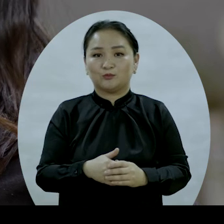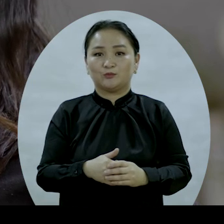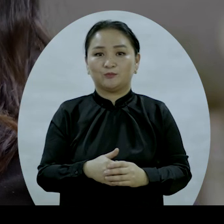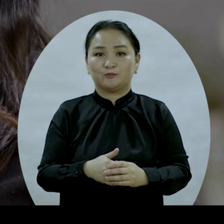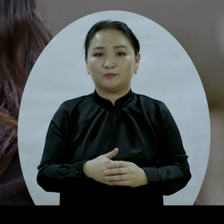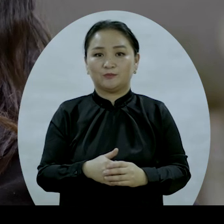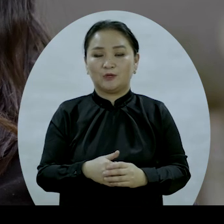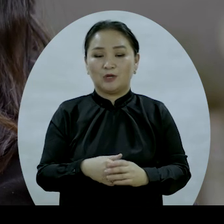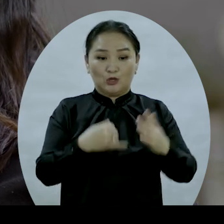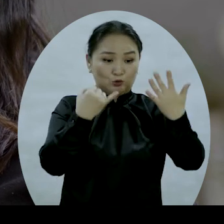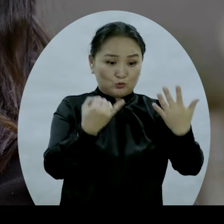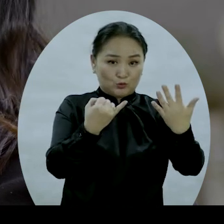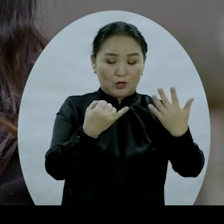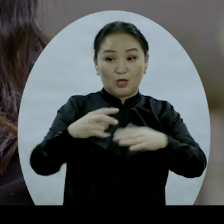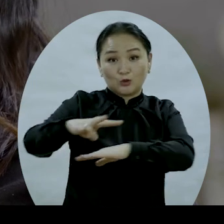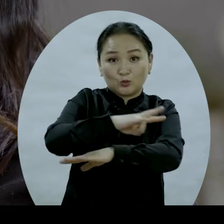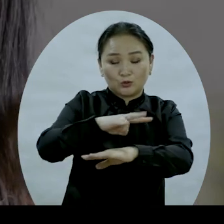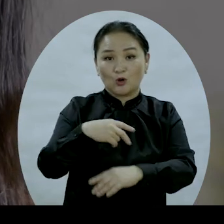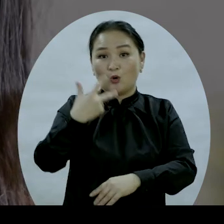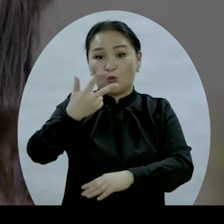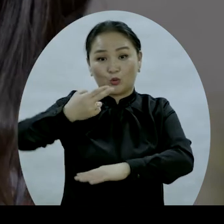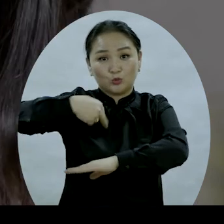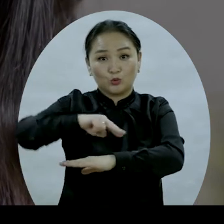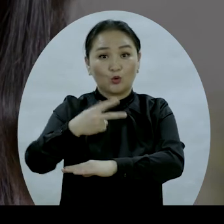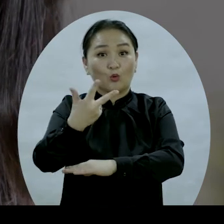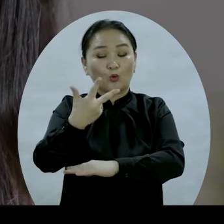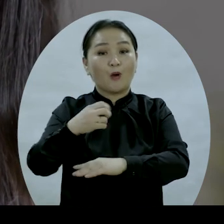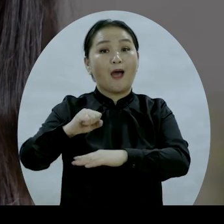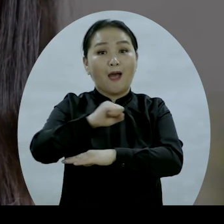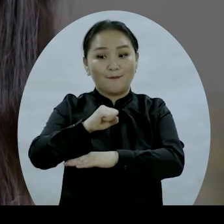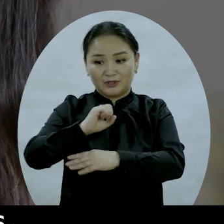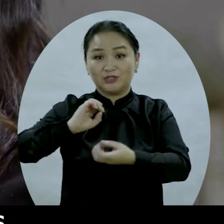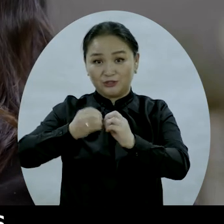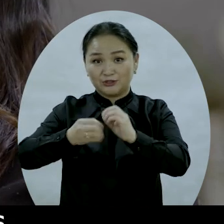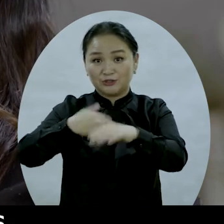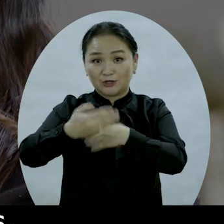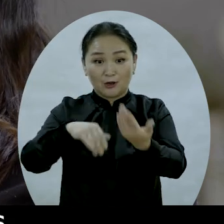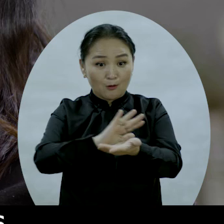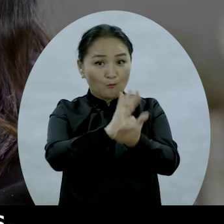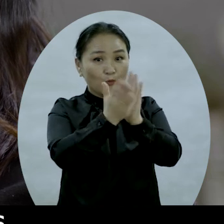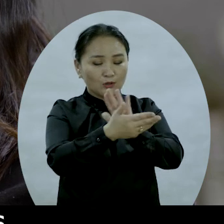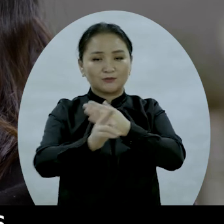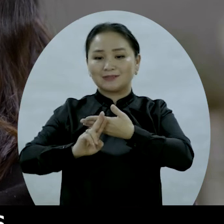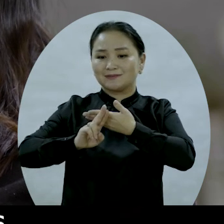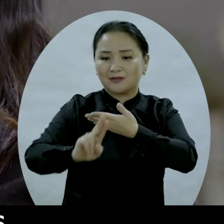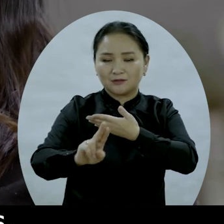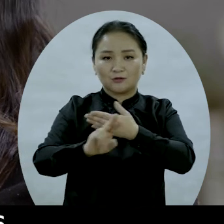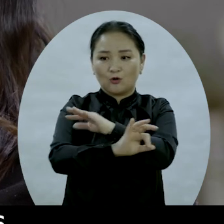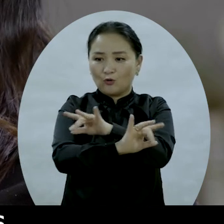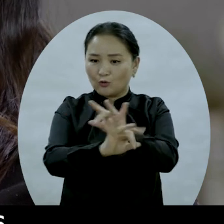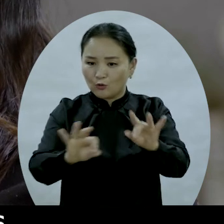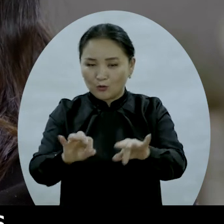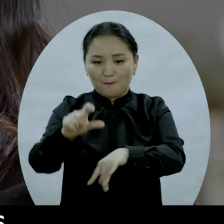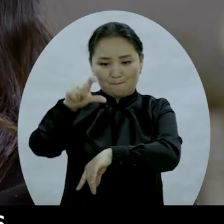хэдийгээр зөвхөн одоо тий 6 орн утагт 3 аймагт хэрэгжиж байгаа боловч цааштай бас